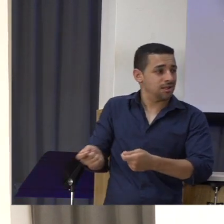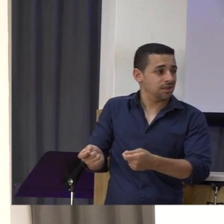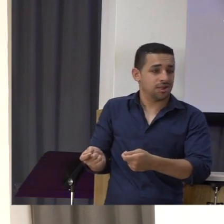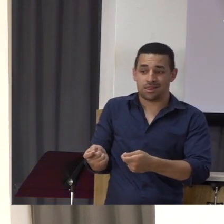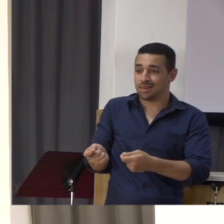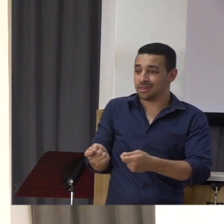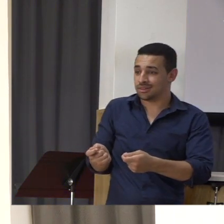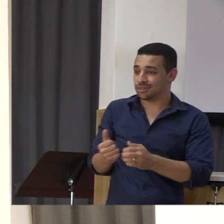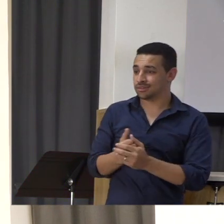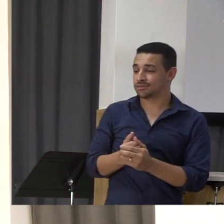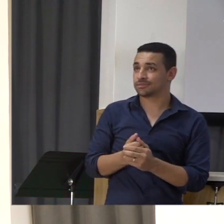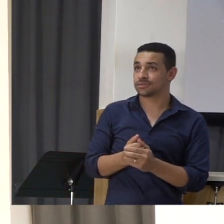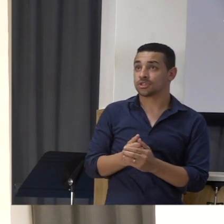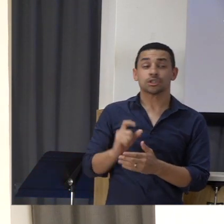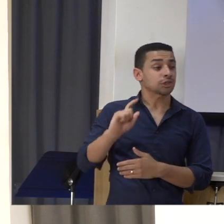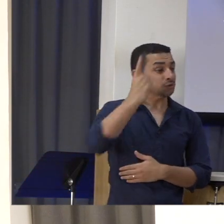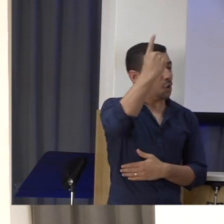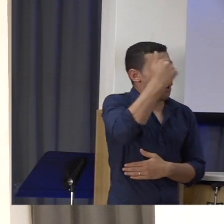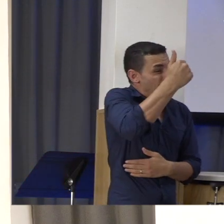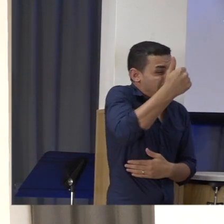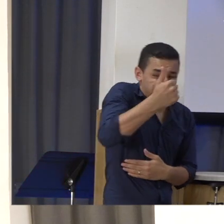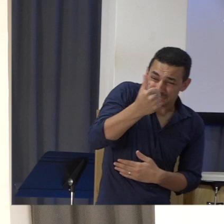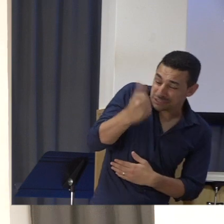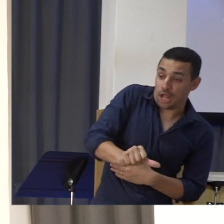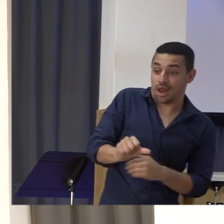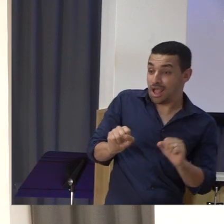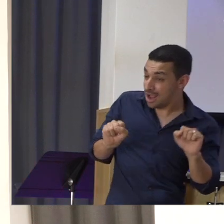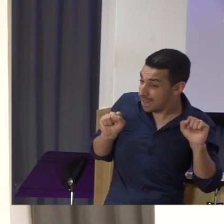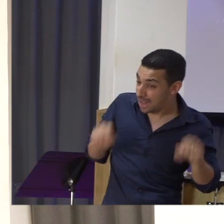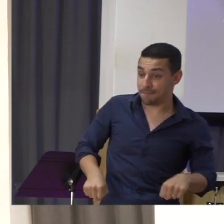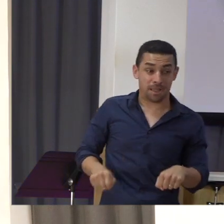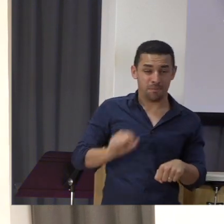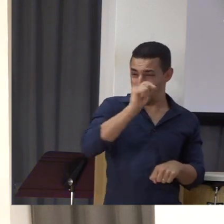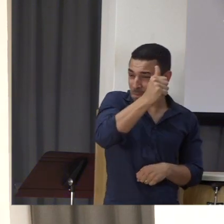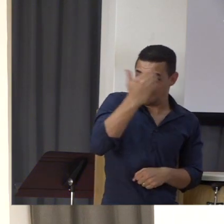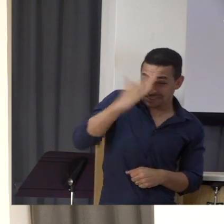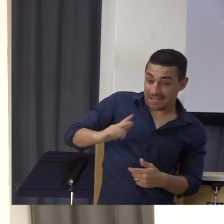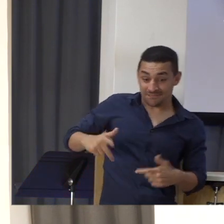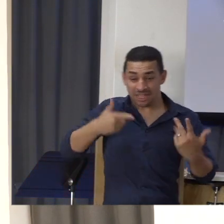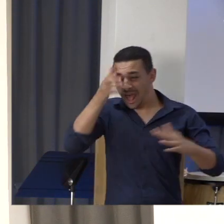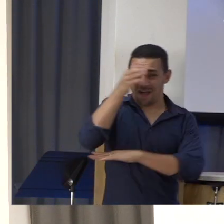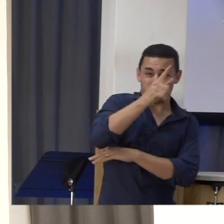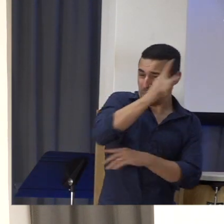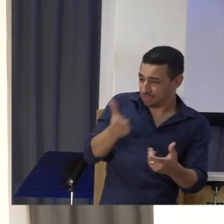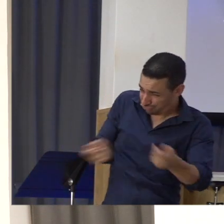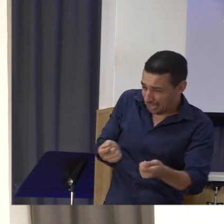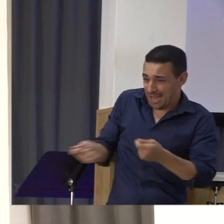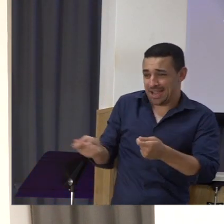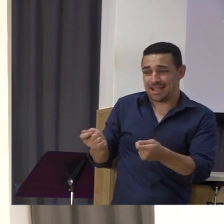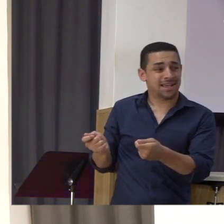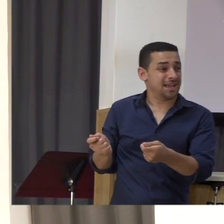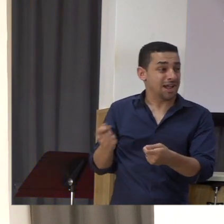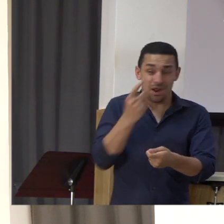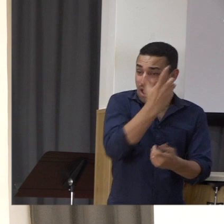veut dire que Dieu est le seul capable, il est celui qui détient notre avenir.